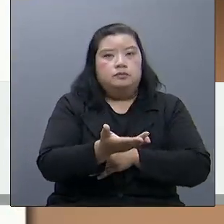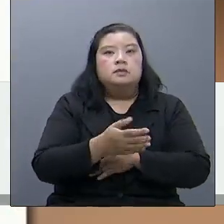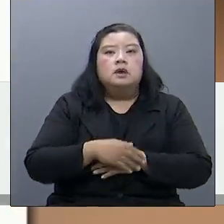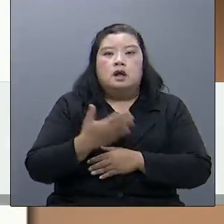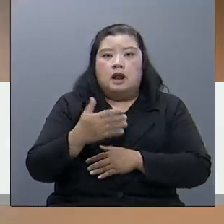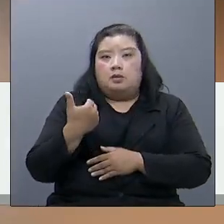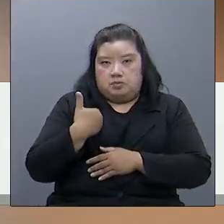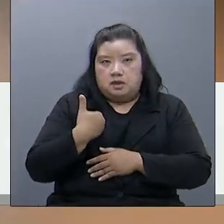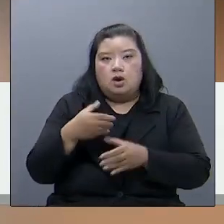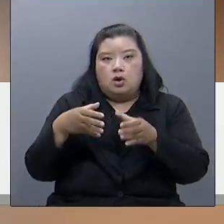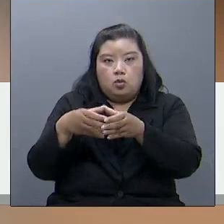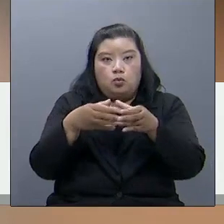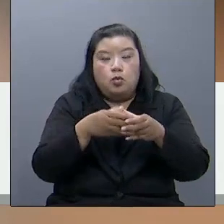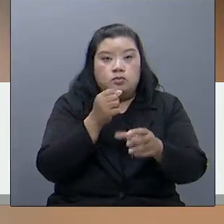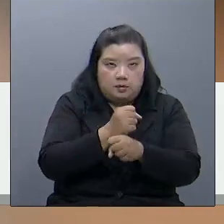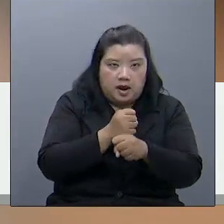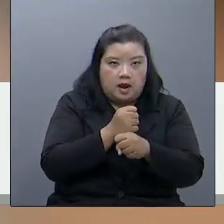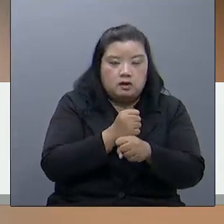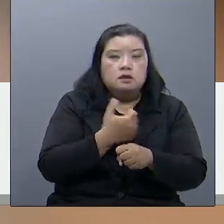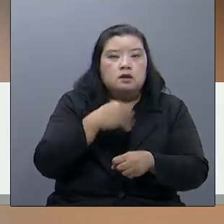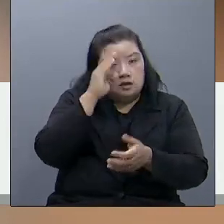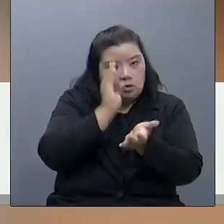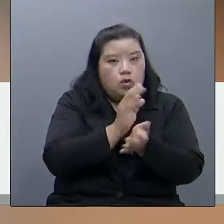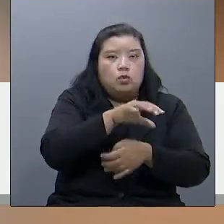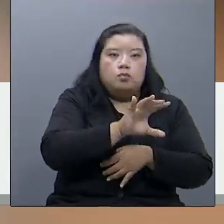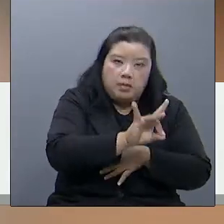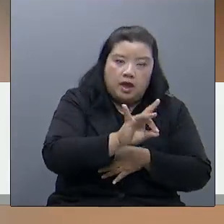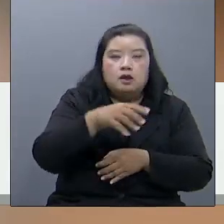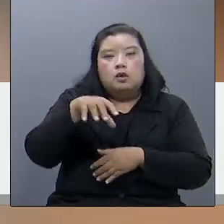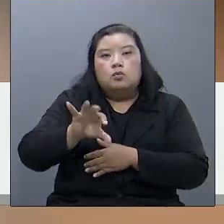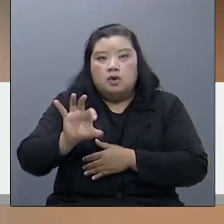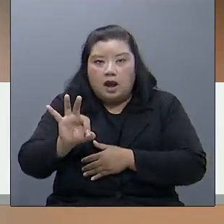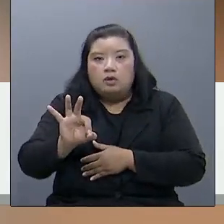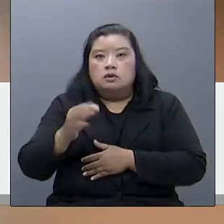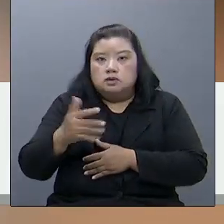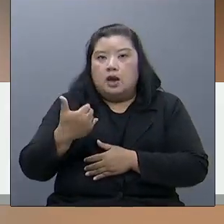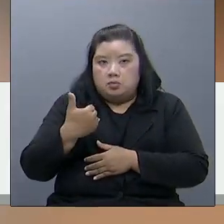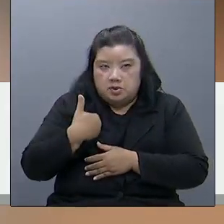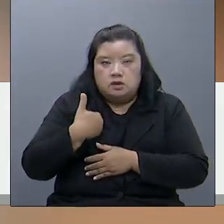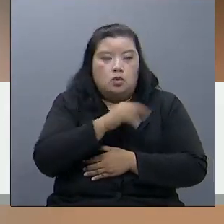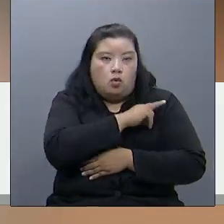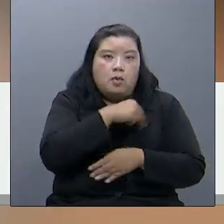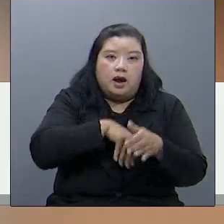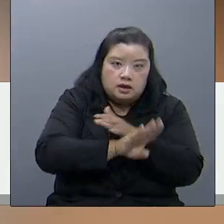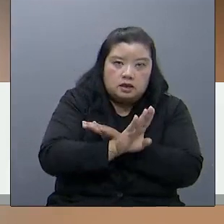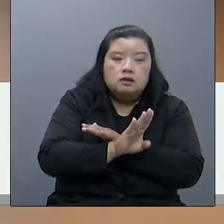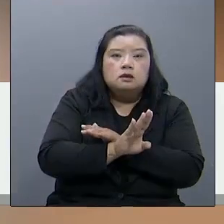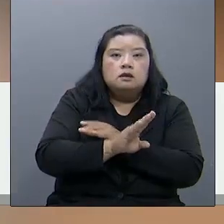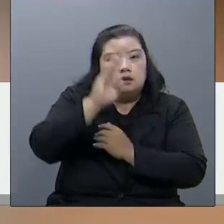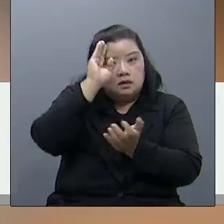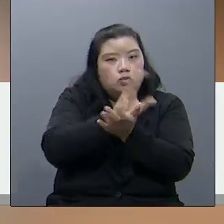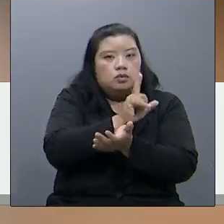ชุดทำงานแล้วทั้งภาค 8ภาค 9คดีในพื้นที่เกิดเหตุกรณีการหลบหนีออกจากโรงพยาบาลเป็นตำรวจ